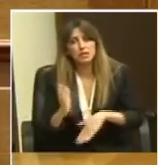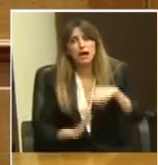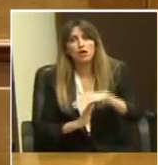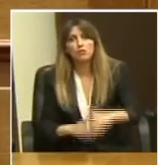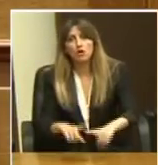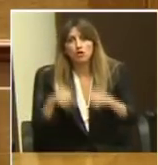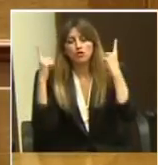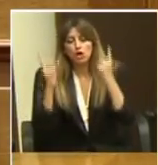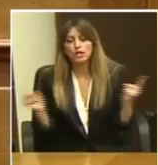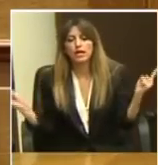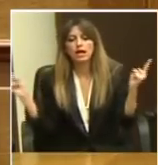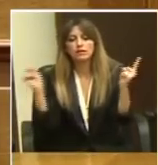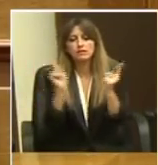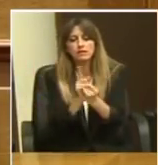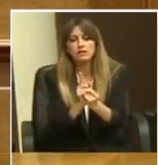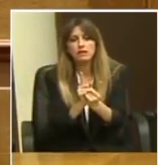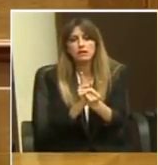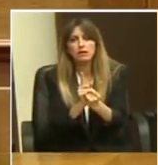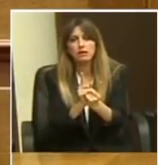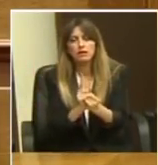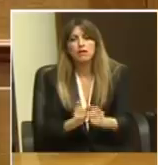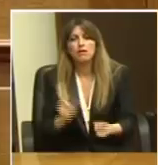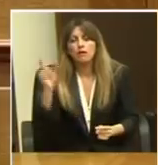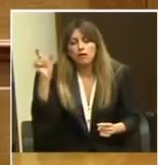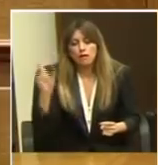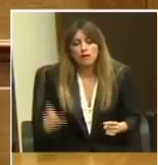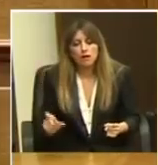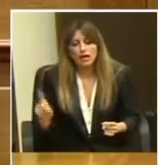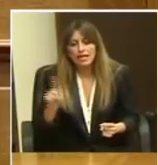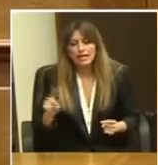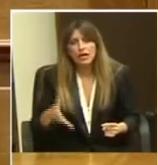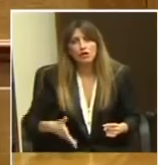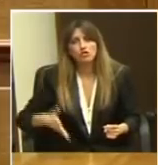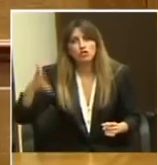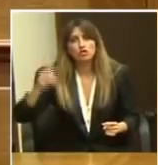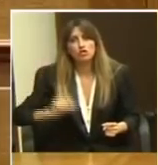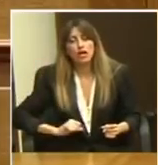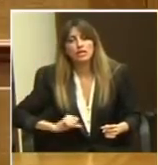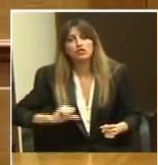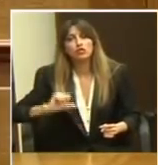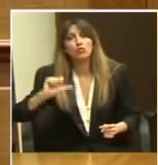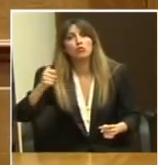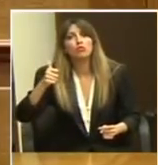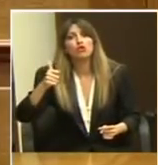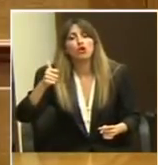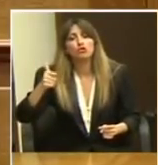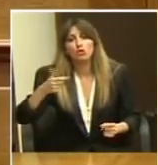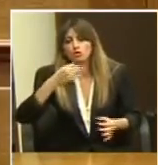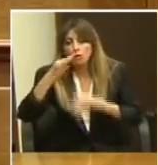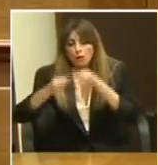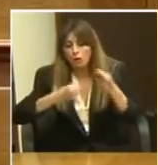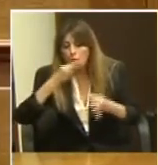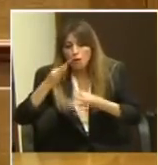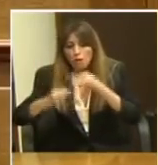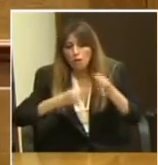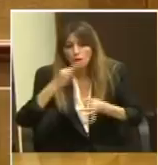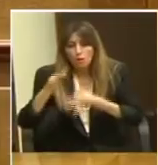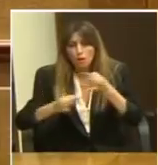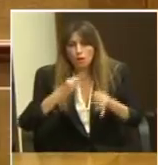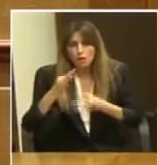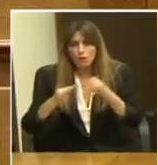κάνει δήλωση, βγήκε εκείνος που πρόδωσε την Νέα Δημοκρατία το 1993 και κρατάει τα ηνία της σήμερα, ο κύριος Σαμαράς, να